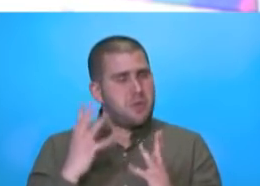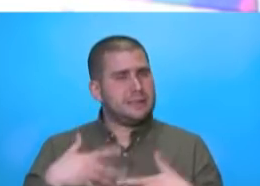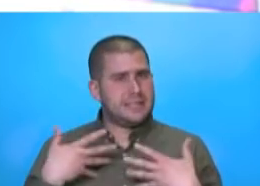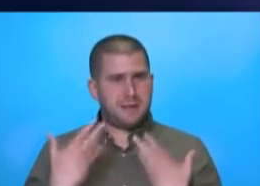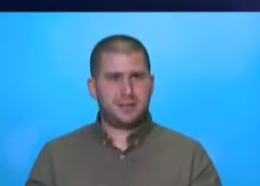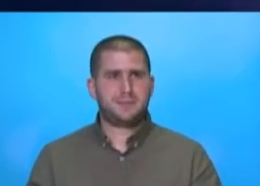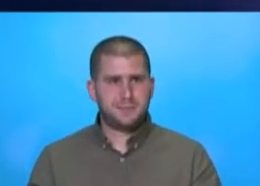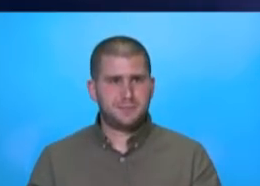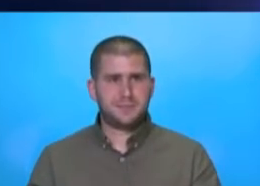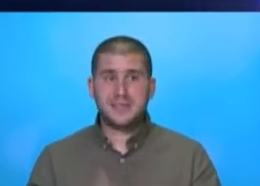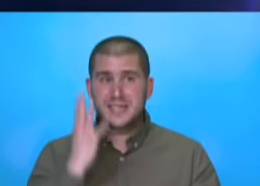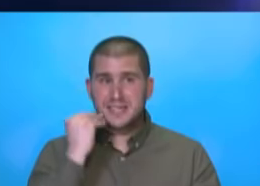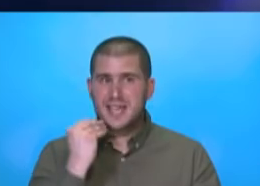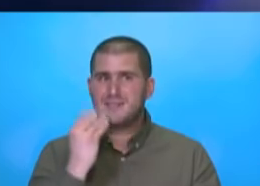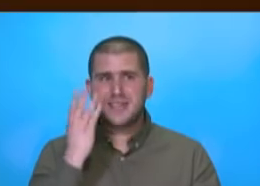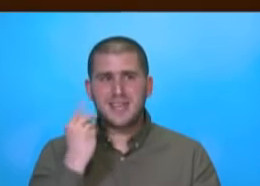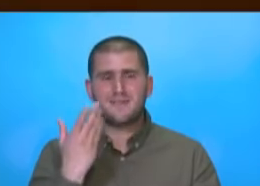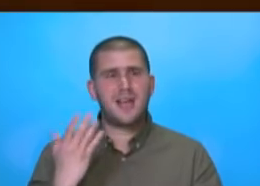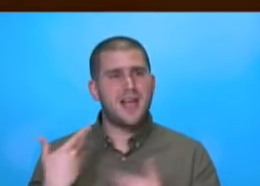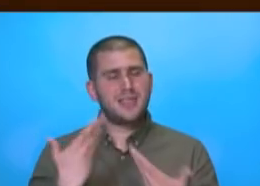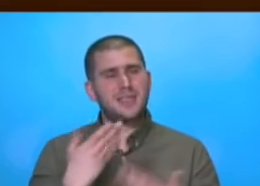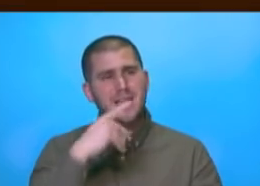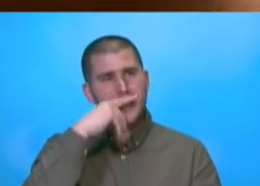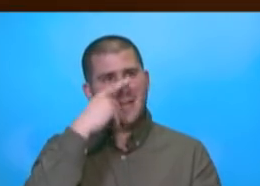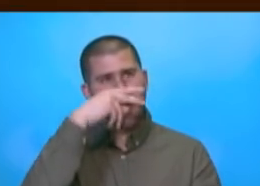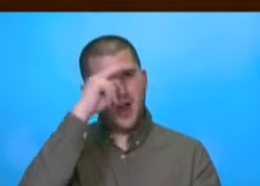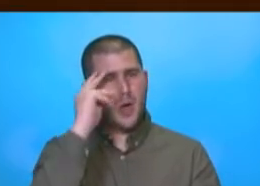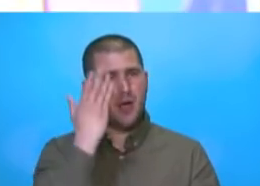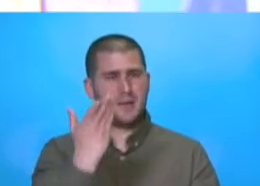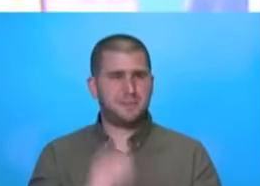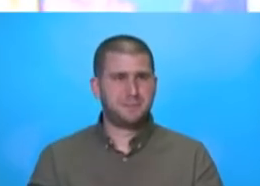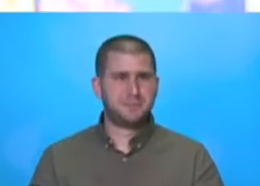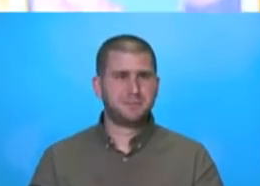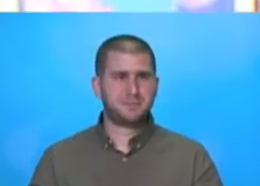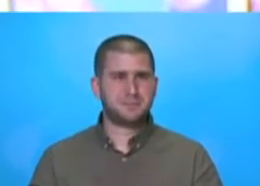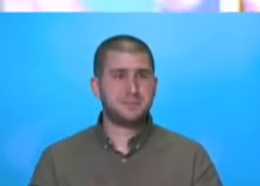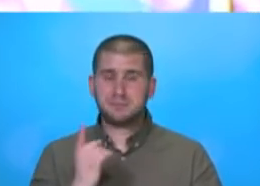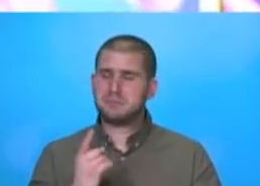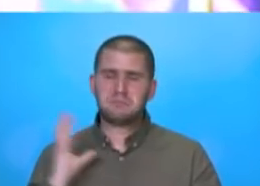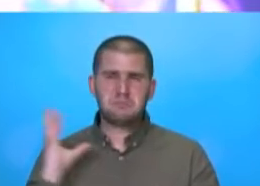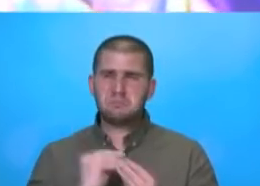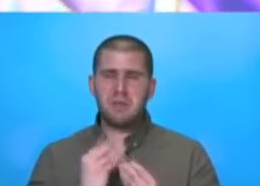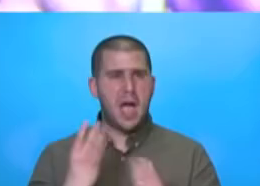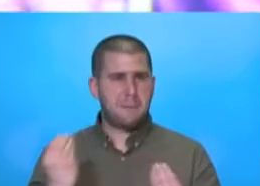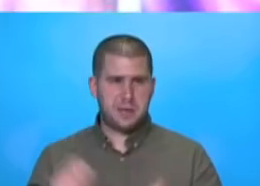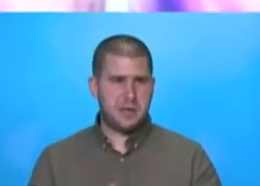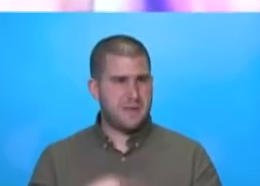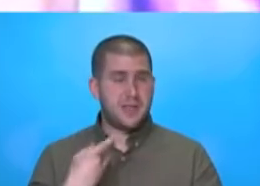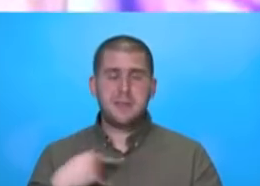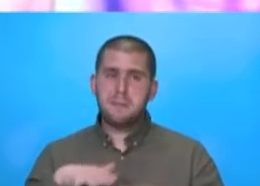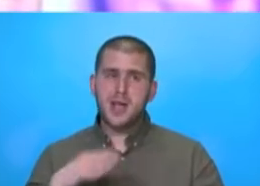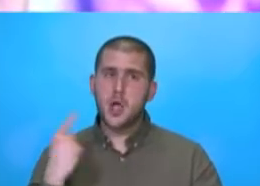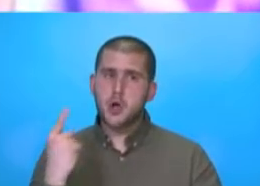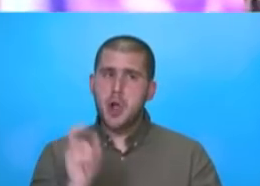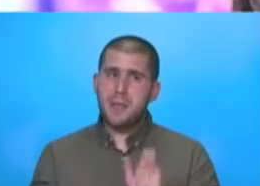שמחתי. איזה כיף זה להביא כאהבה להורים שלך. וואו, עברנו מלא. מאחלת לכל